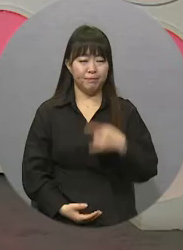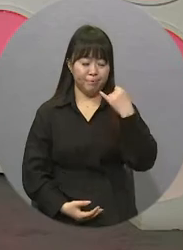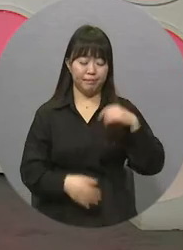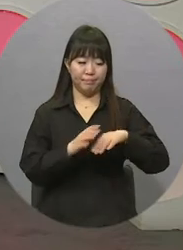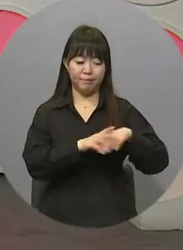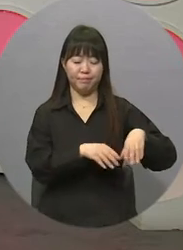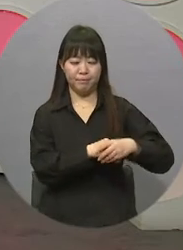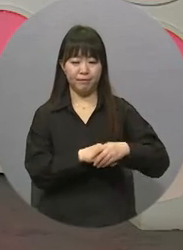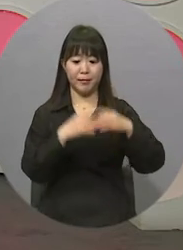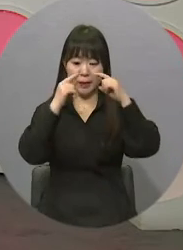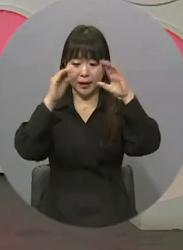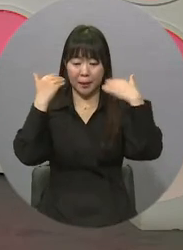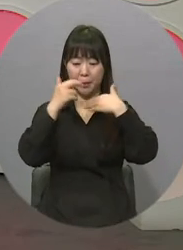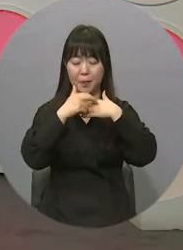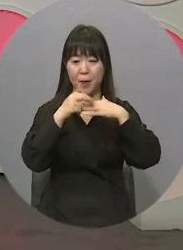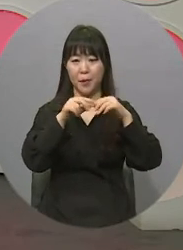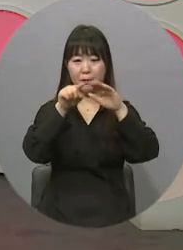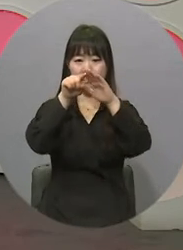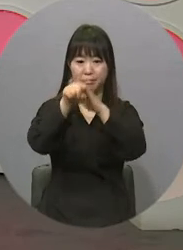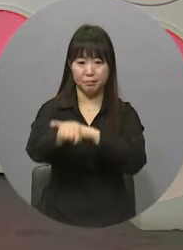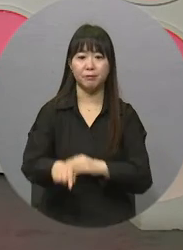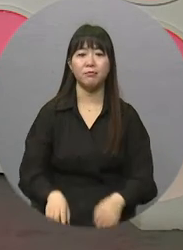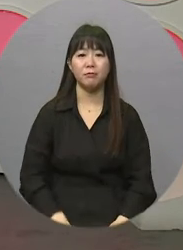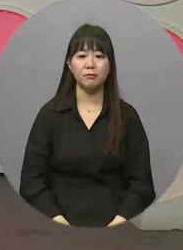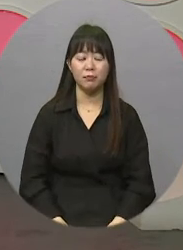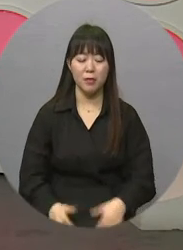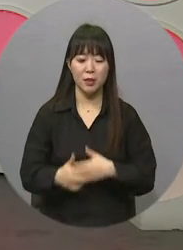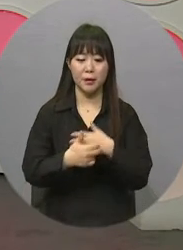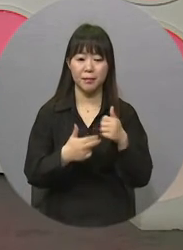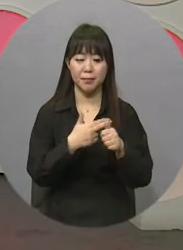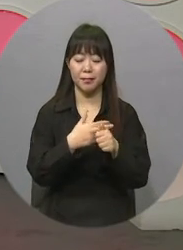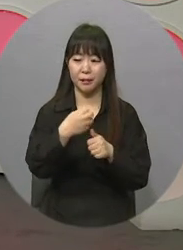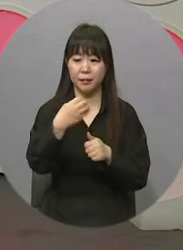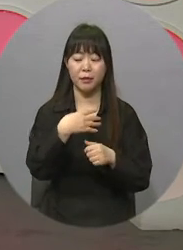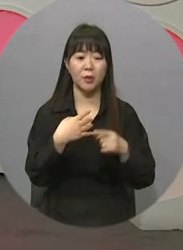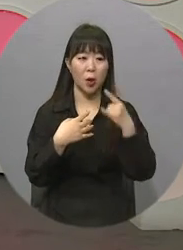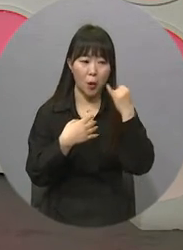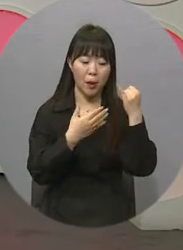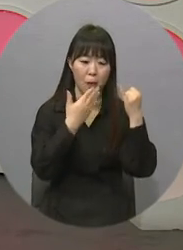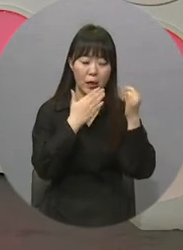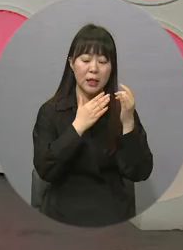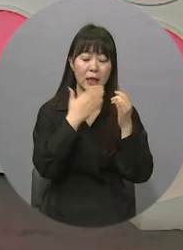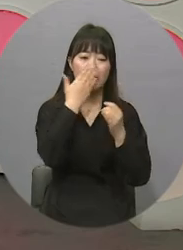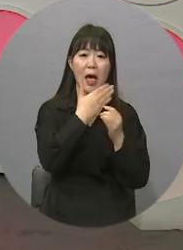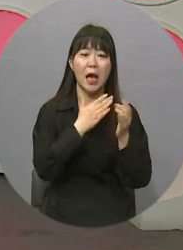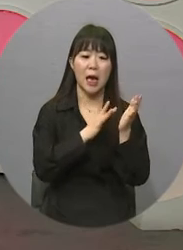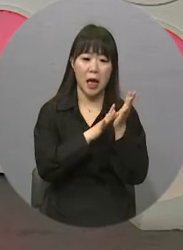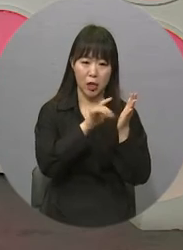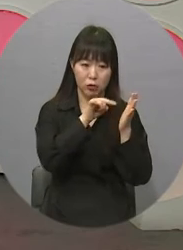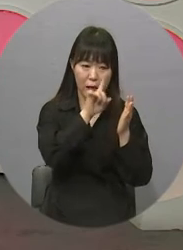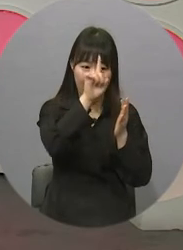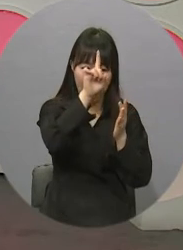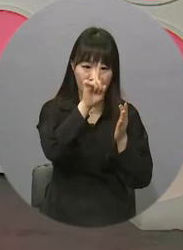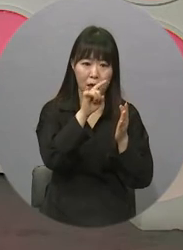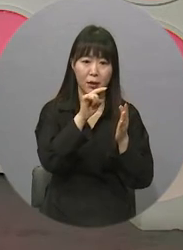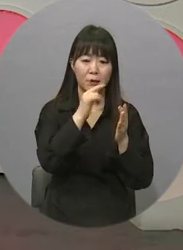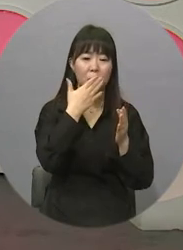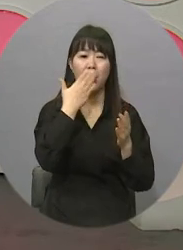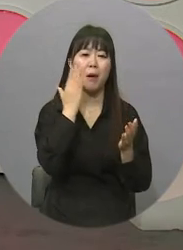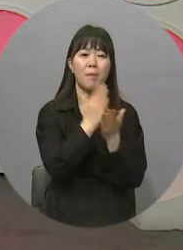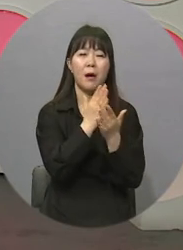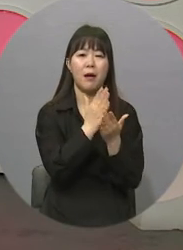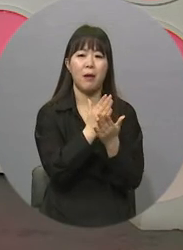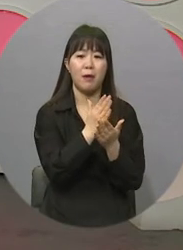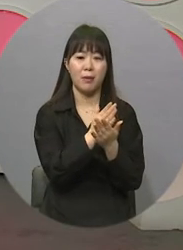손을 잡고 대학병원에 갔습니다. 의사는 엄마가 먹는 당뇨약 중 하나를 먹지 마라